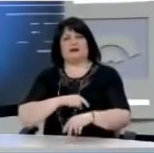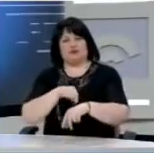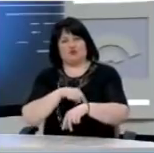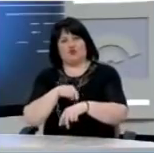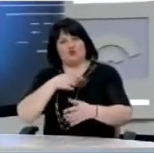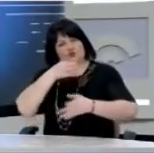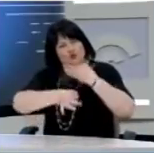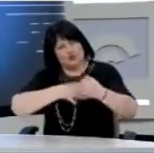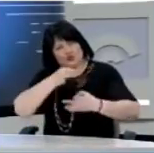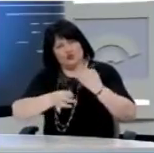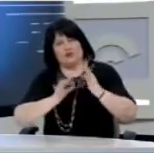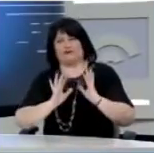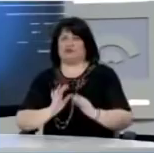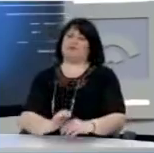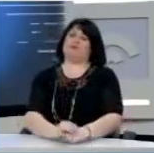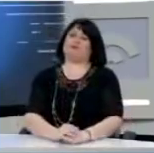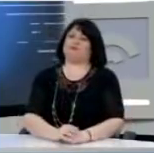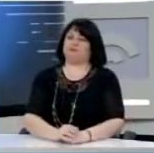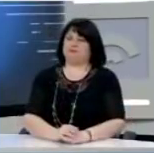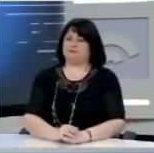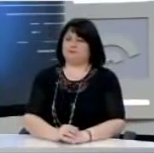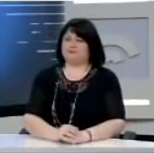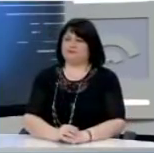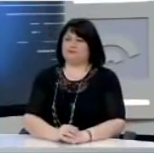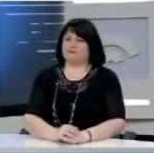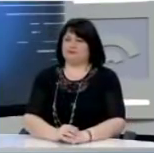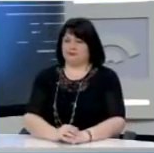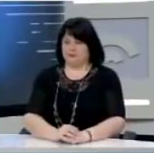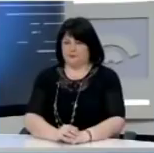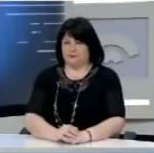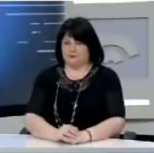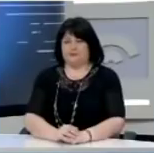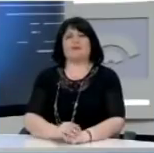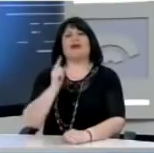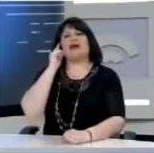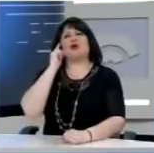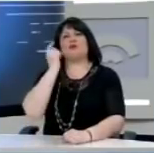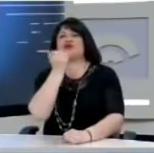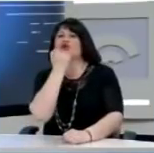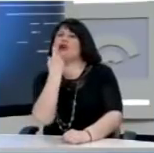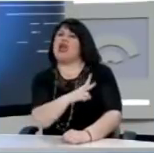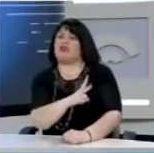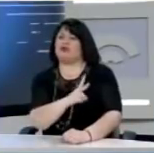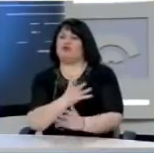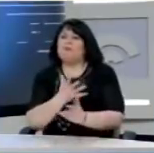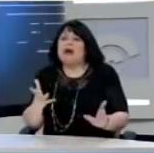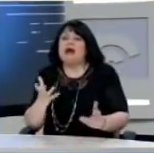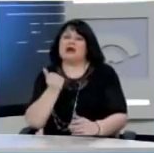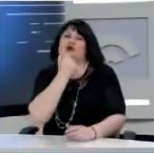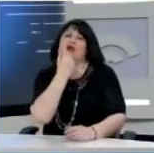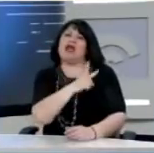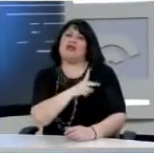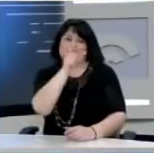το εξηγήσω αυτό, κύριε Μητσοτάκη. Έχετε, κατά τη γνώμη μου, κάνει μεγάλο λάθος